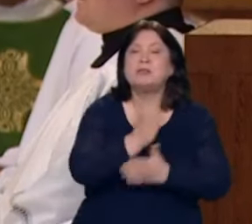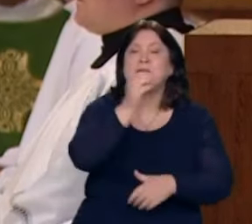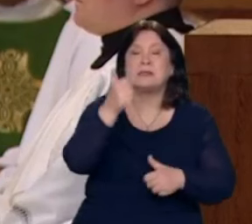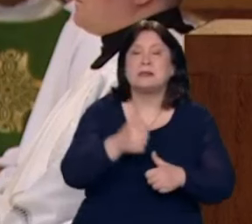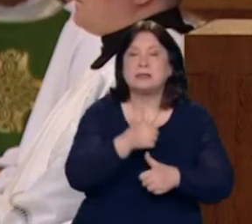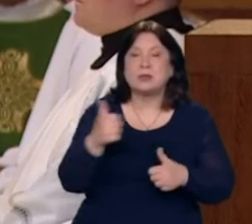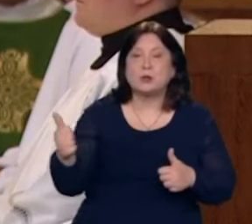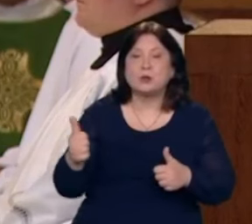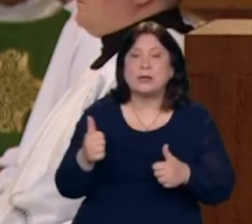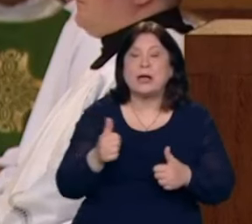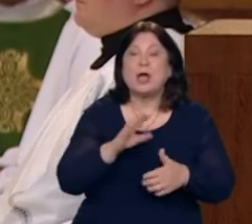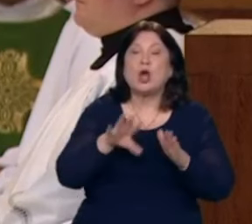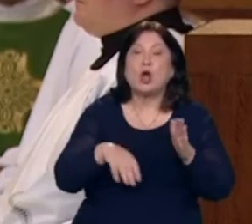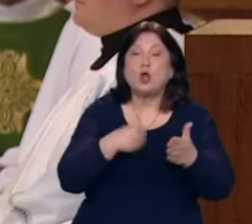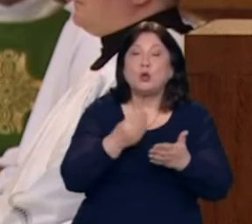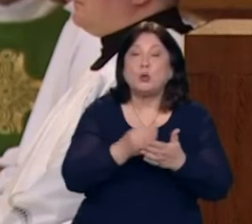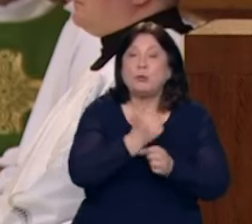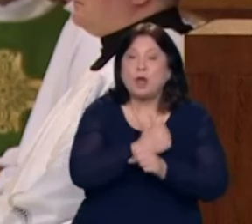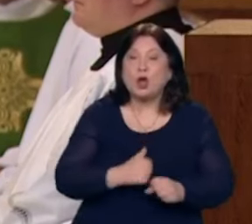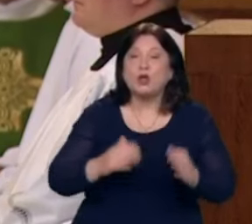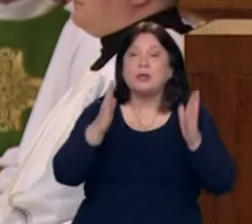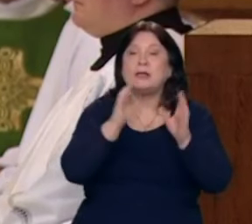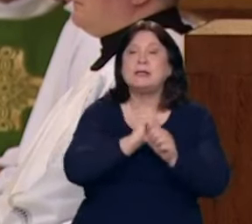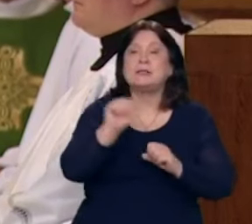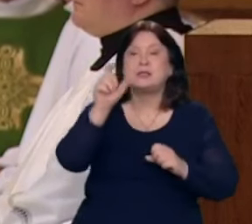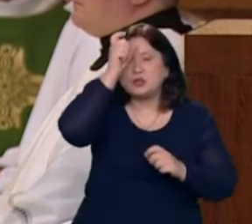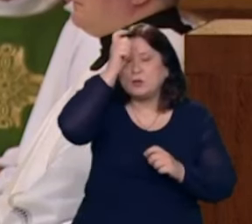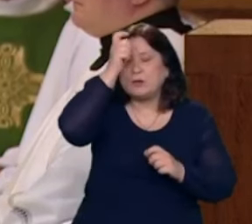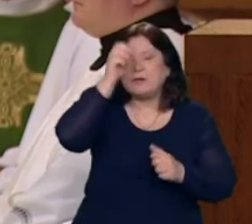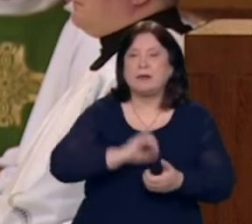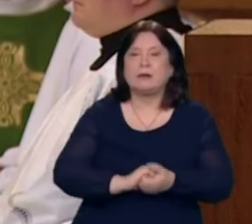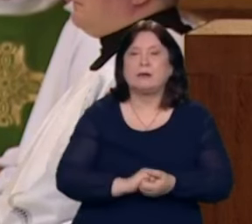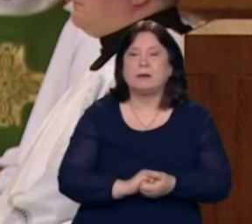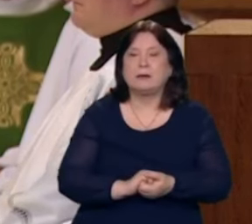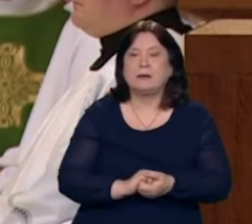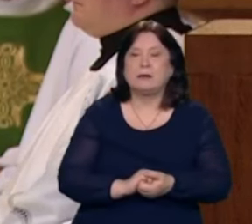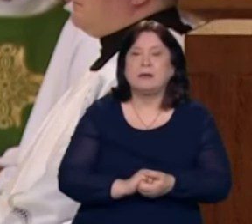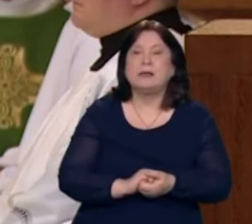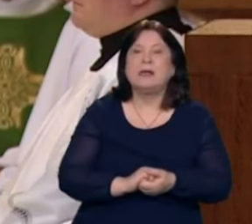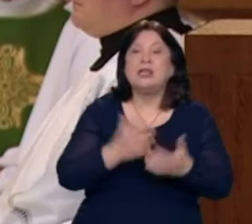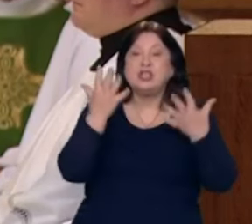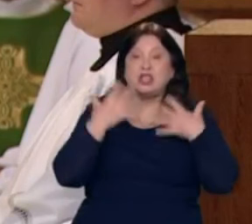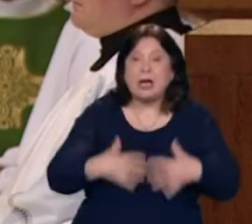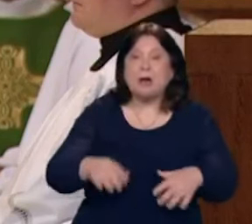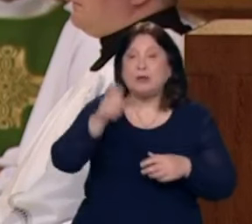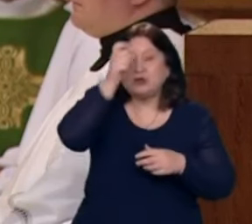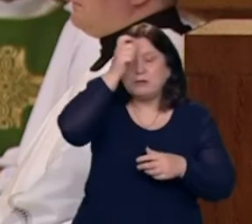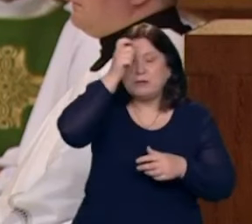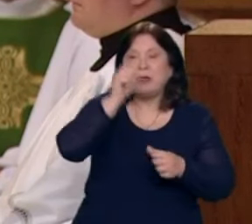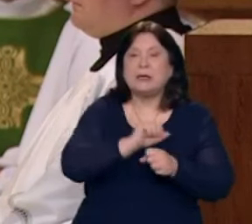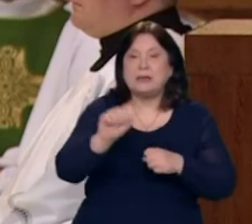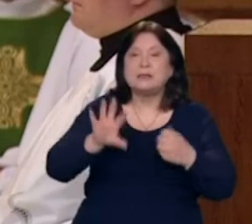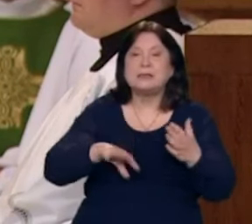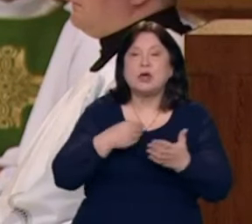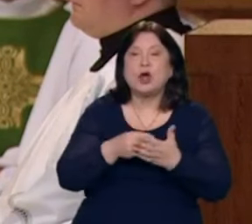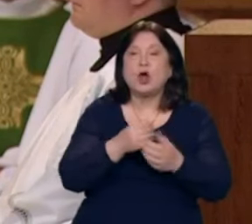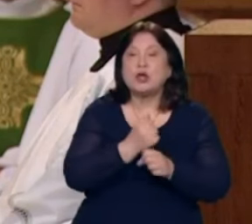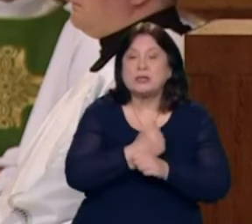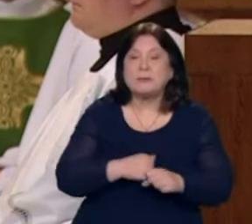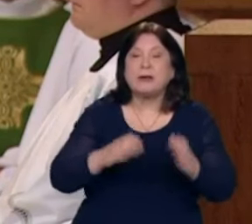odkupiony jest człowiek odkupione jest ciało człowieka